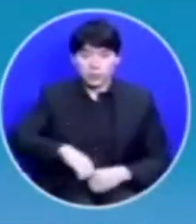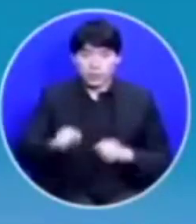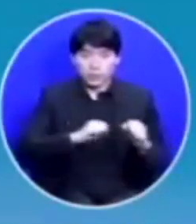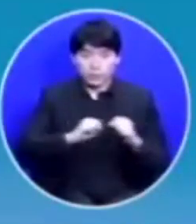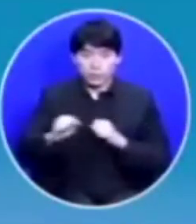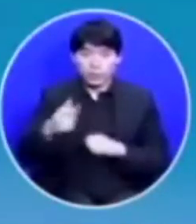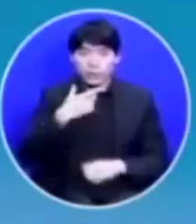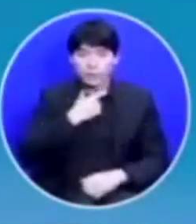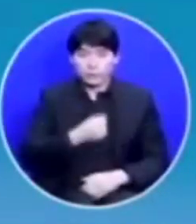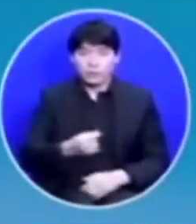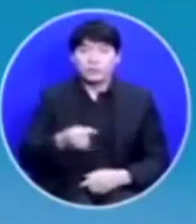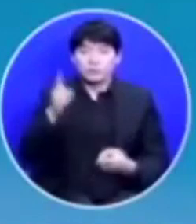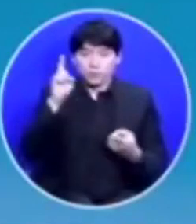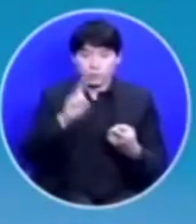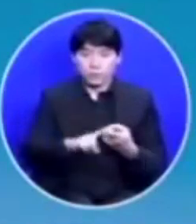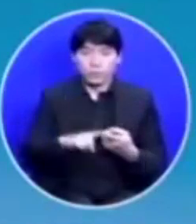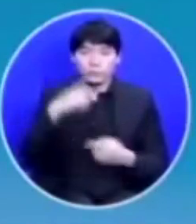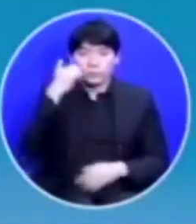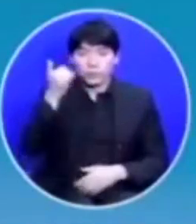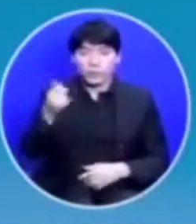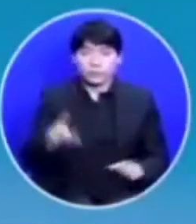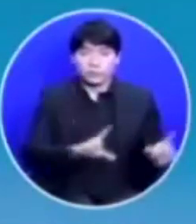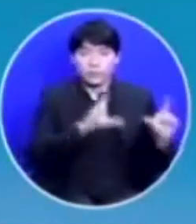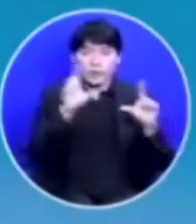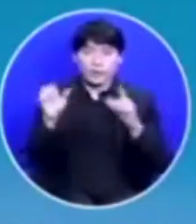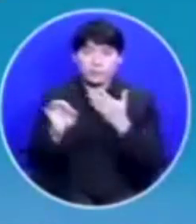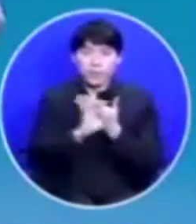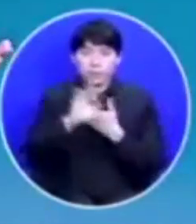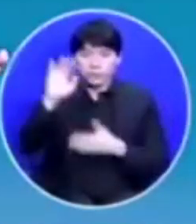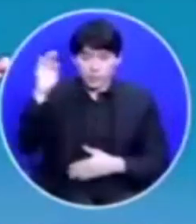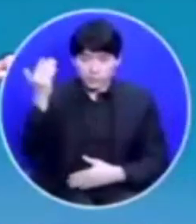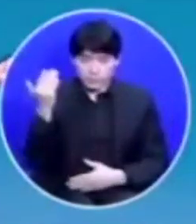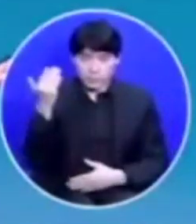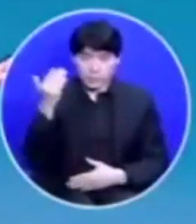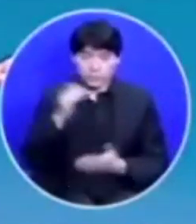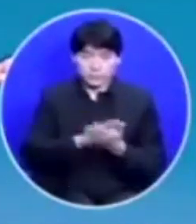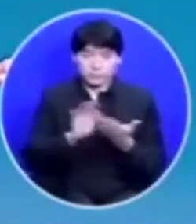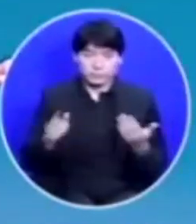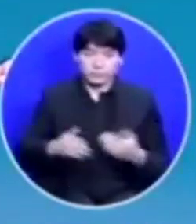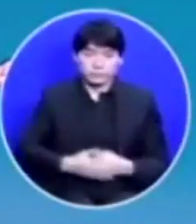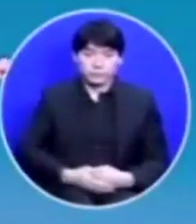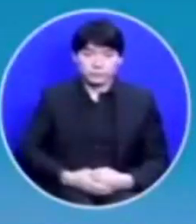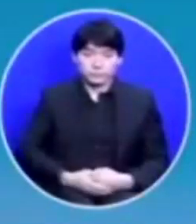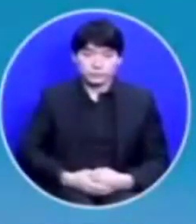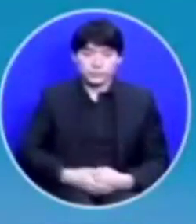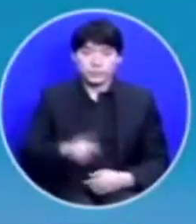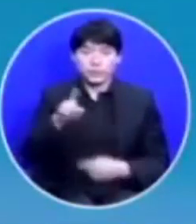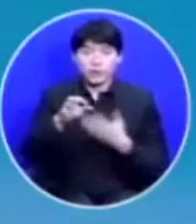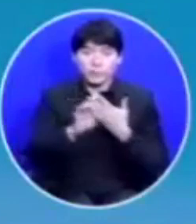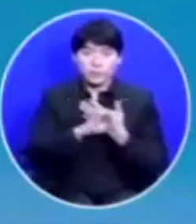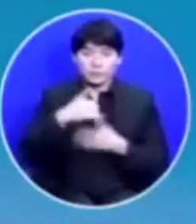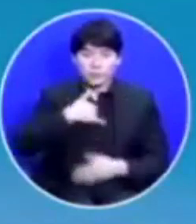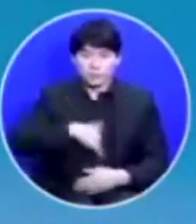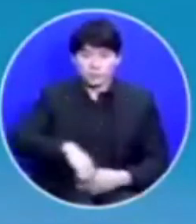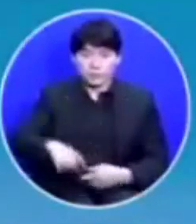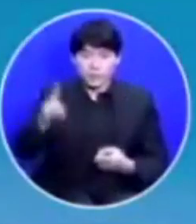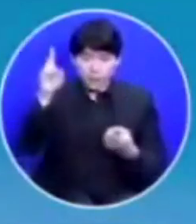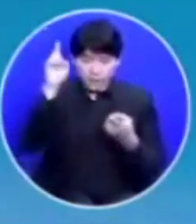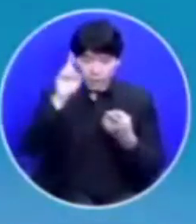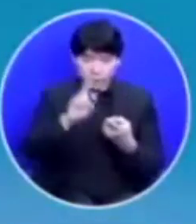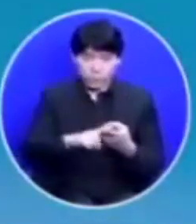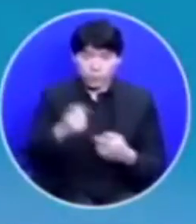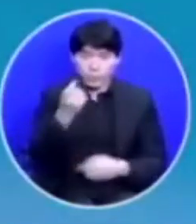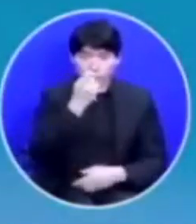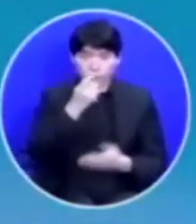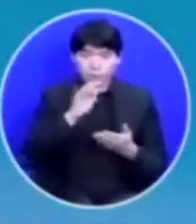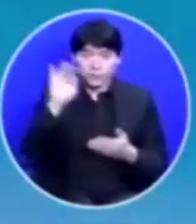자녀가 이렇게 살았으면 좋겠다 그대로 부모 스스로가 살면 되는 거예요 그러면 자녀들은 고대로 그냥 배우게